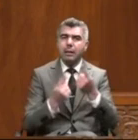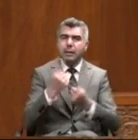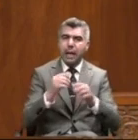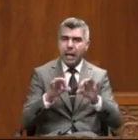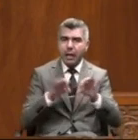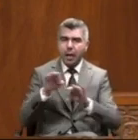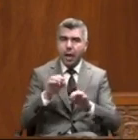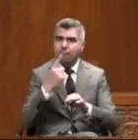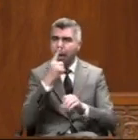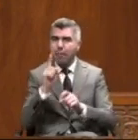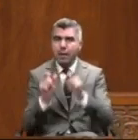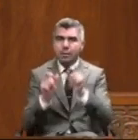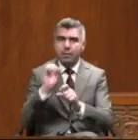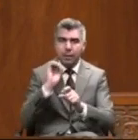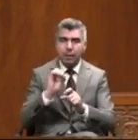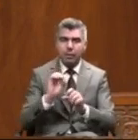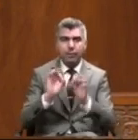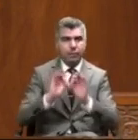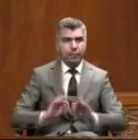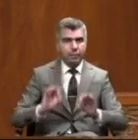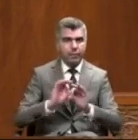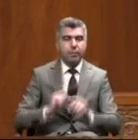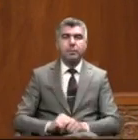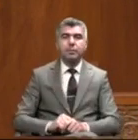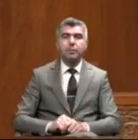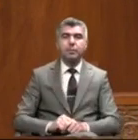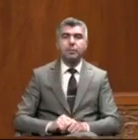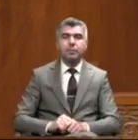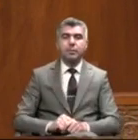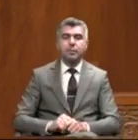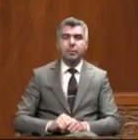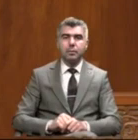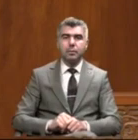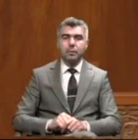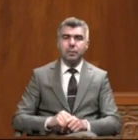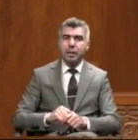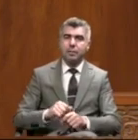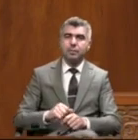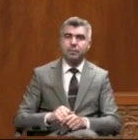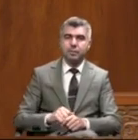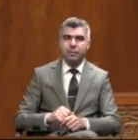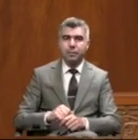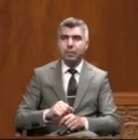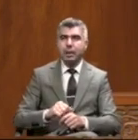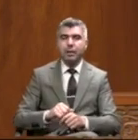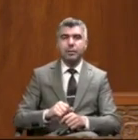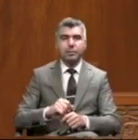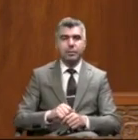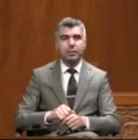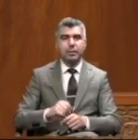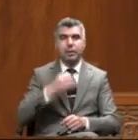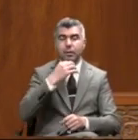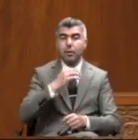ولكن الهدف المتوخه منه كان هو الحفاظ على تسعيران تاع الكهرباء